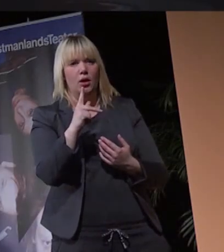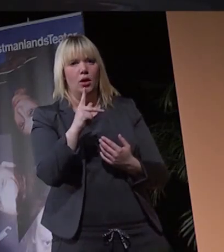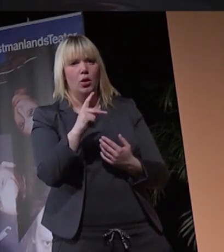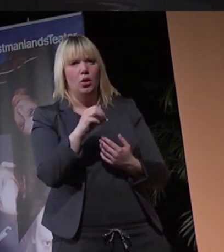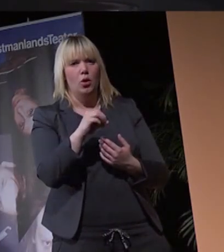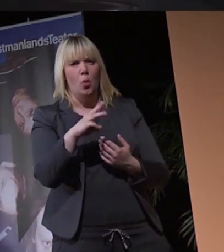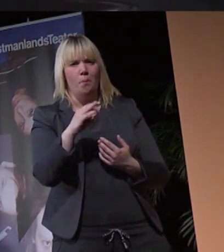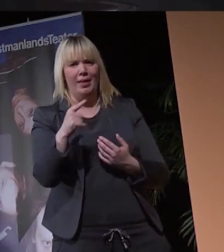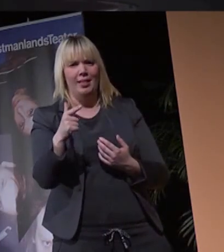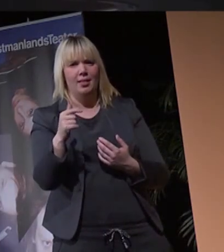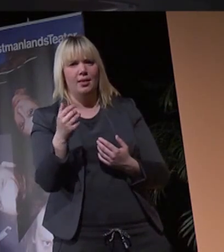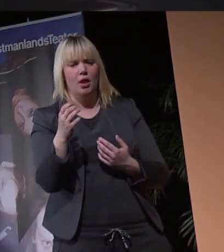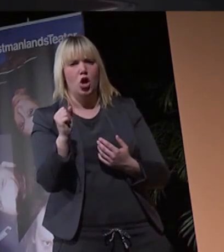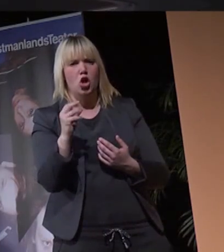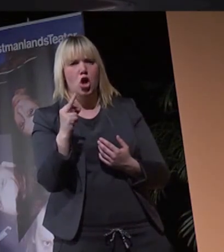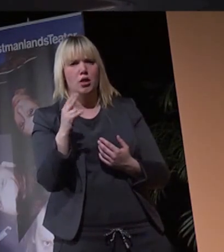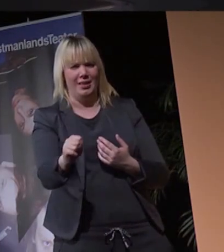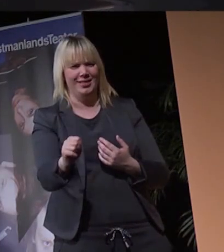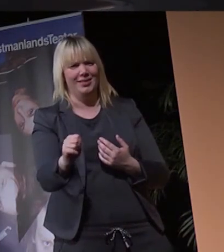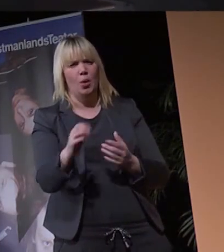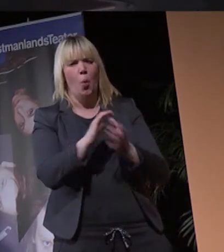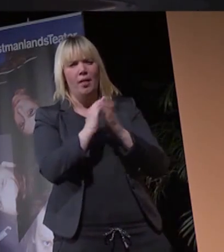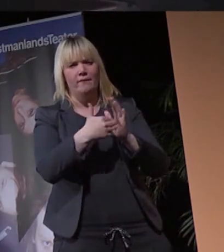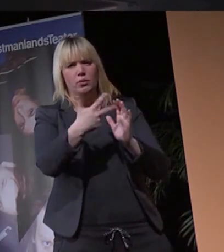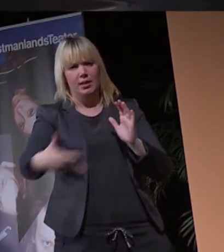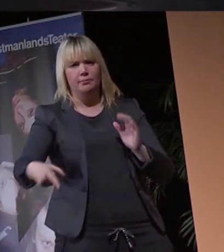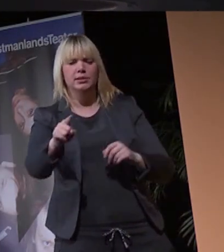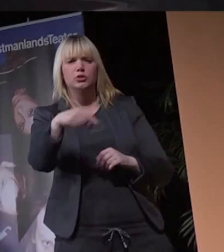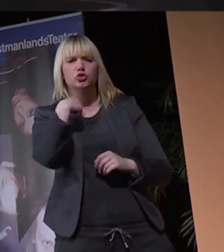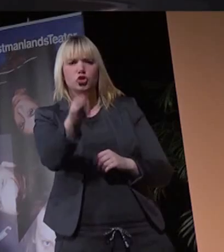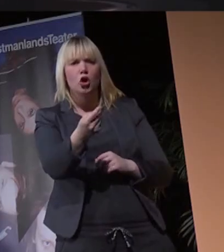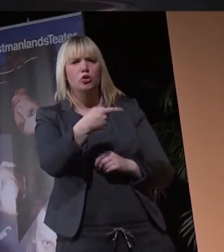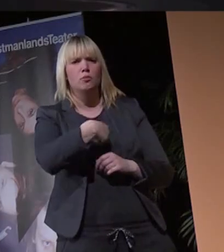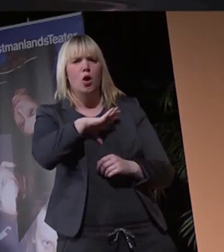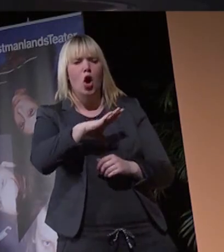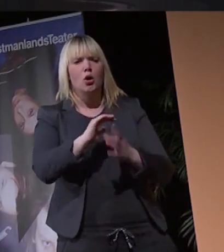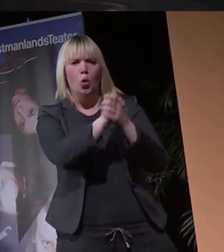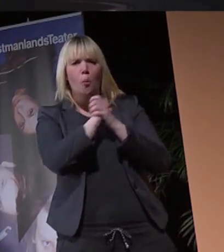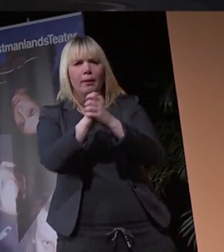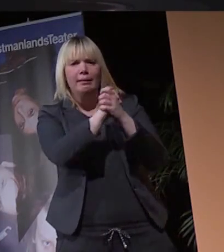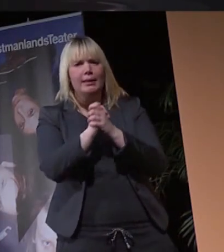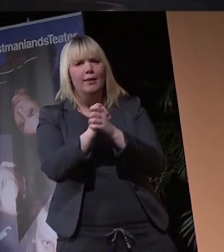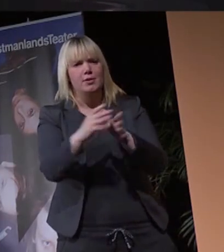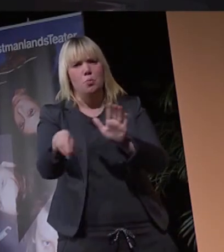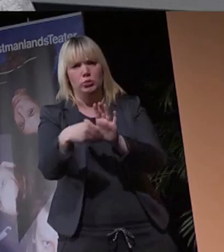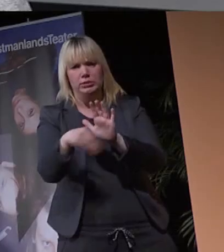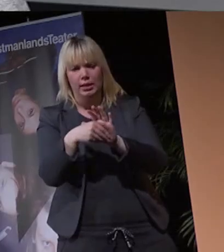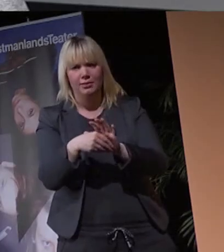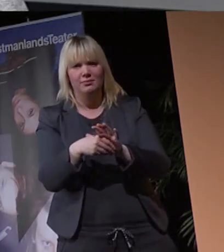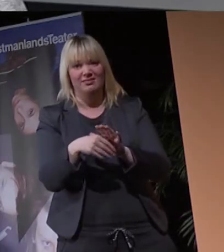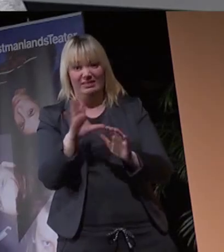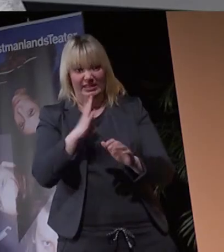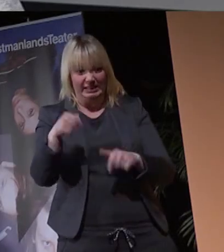finansieringsmodeller. Alltså det är klart att vi måste ha strukturer, alltså också inom våra olika institutioner och organisationer som öppnar upp för